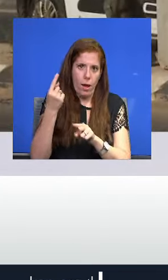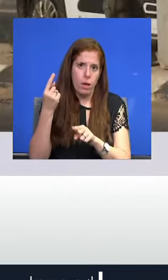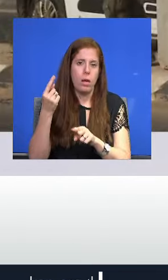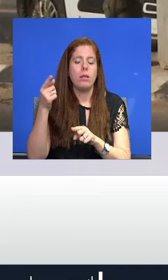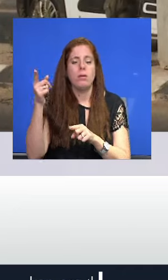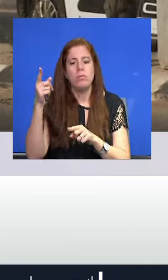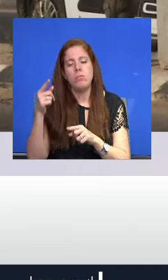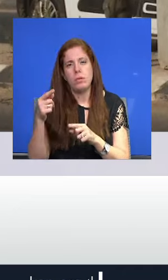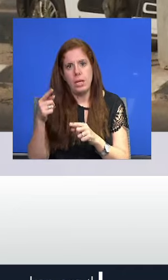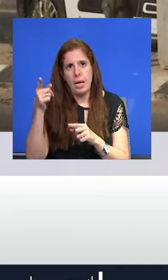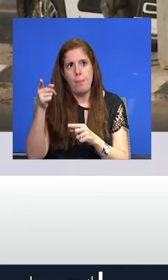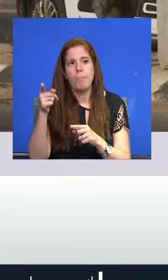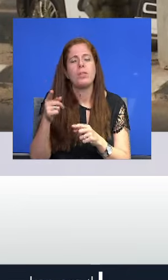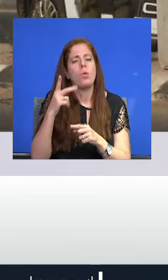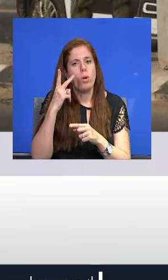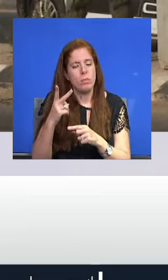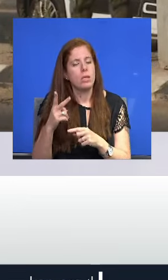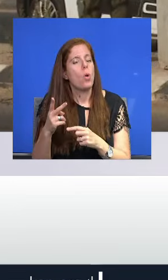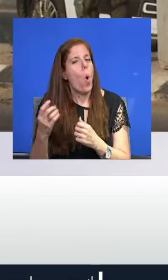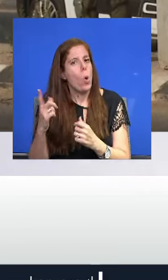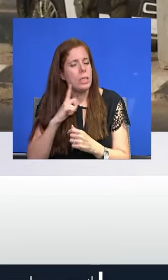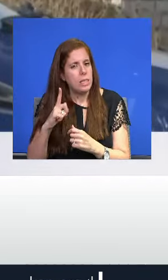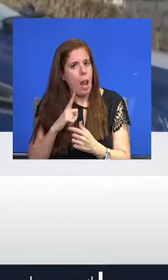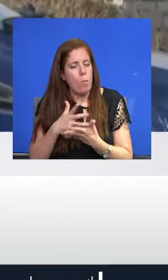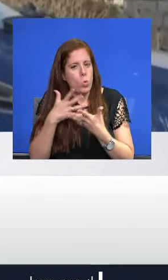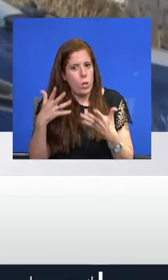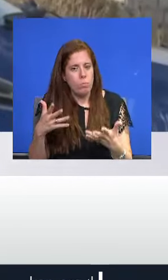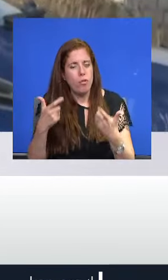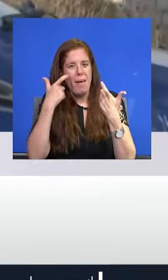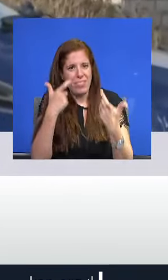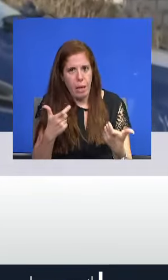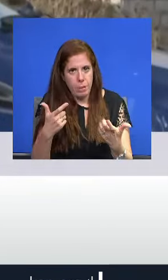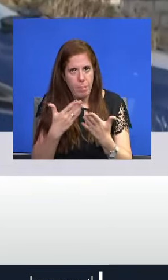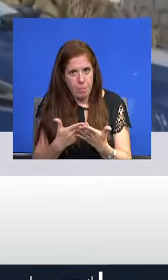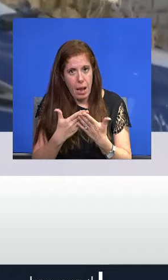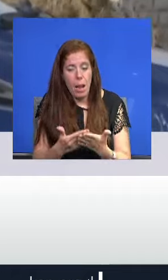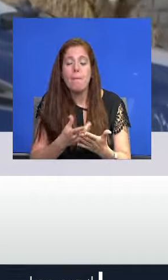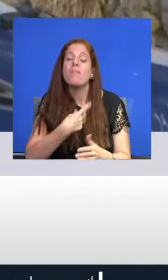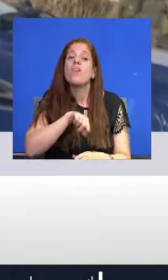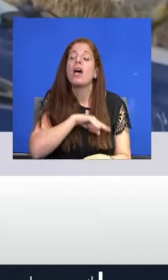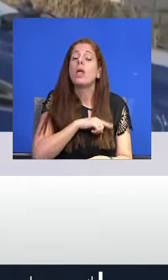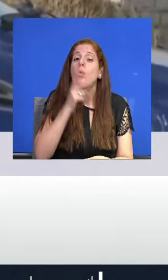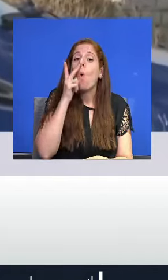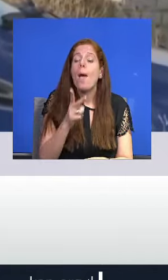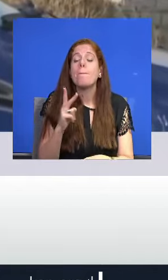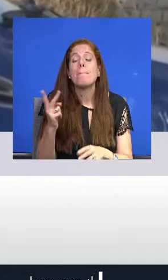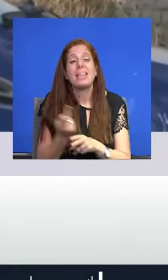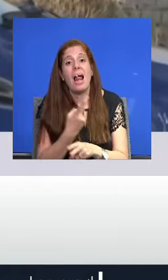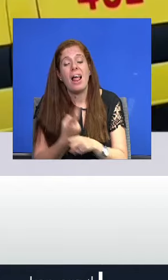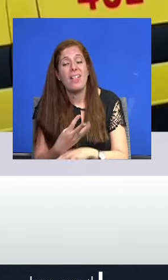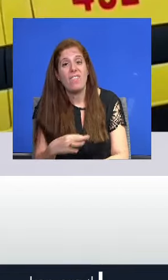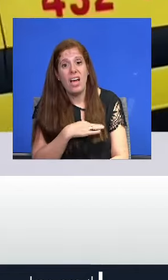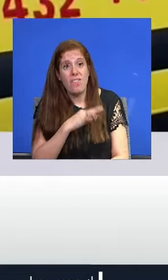לעבר כוחות צהל מאוד גדולים שמאבטחים את המתפללים, ואנחנו גם בדרך כלל רואים נפגעים פלסטינים